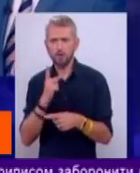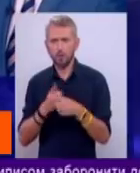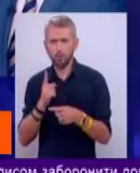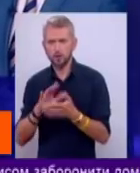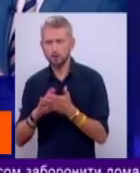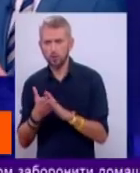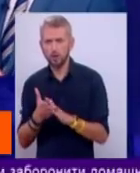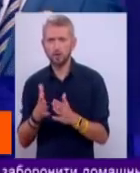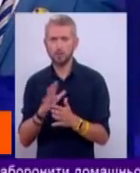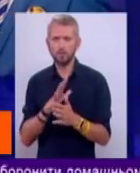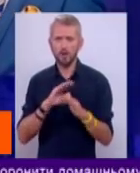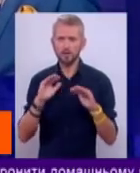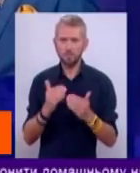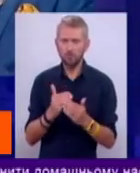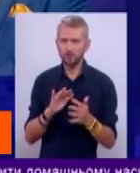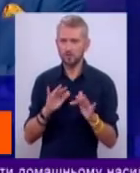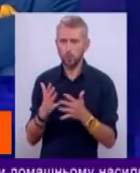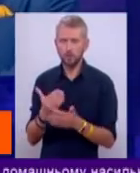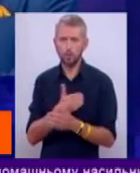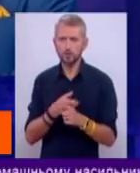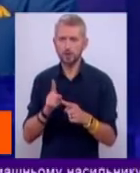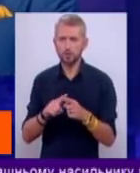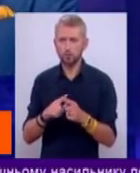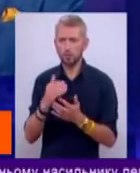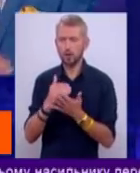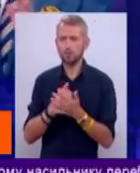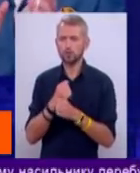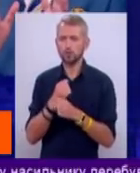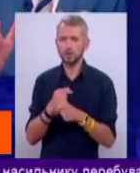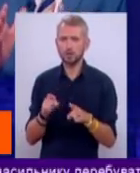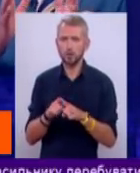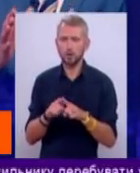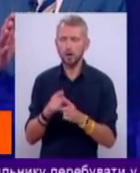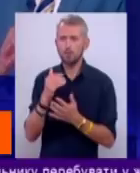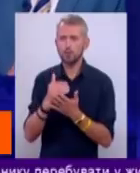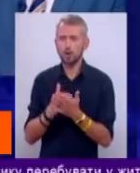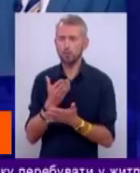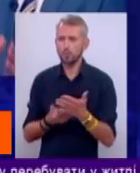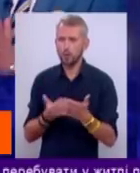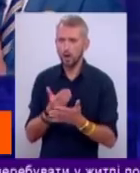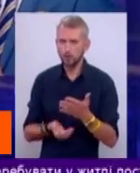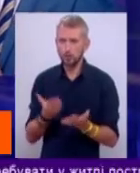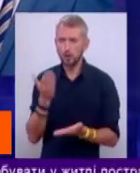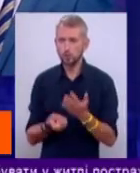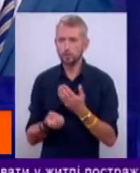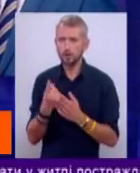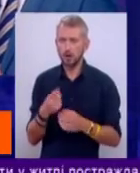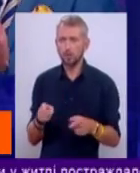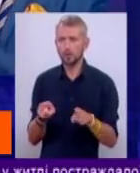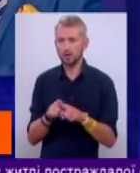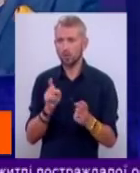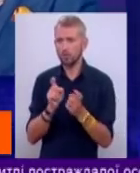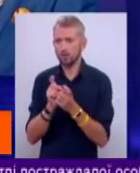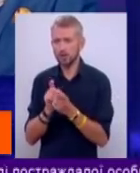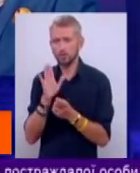ситуацій, десь зменшується. Заразом хотілося б цю програму зробити таку програму-пораду. Якщо виникають певні такі конфлікти,